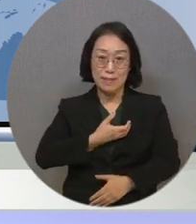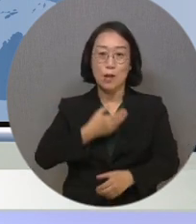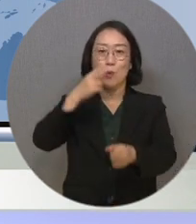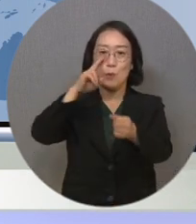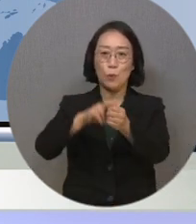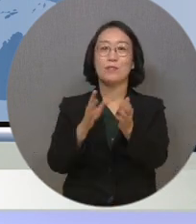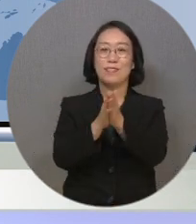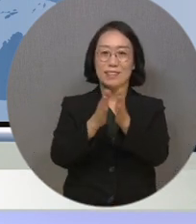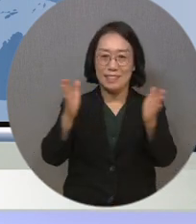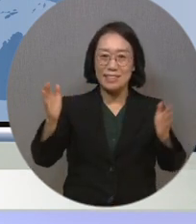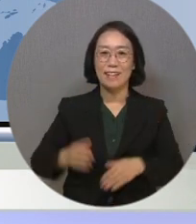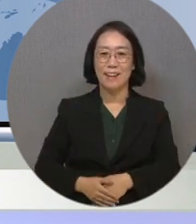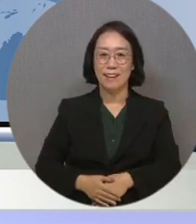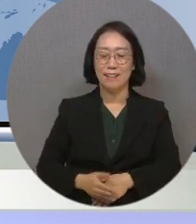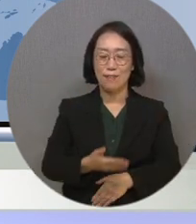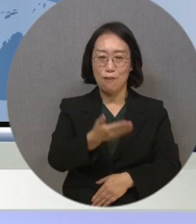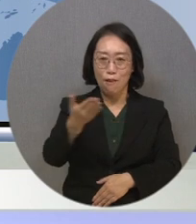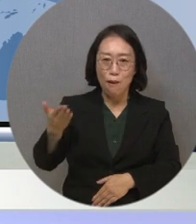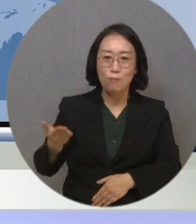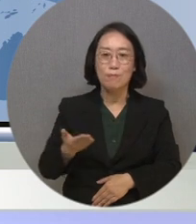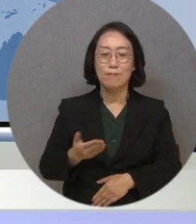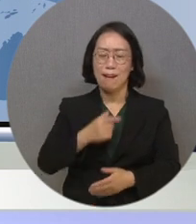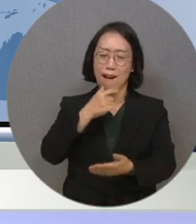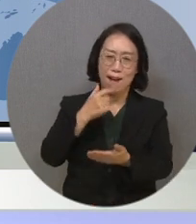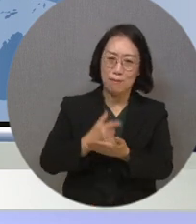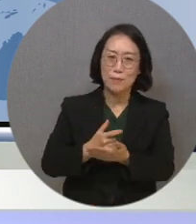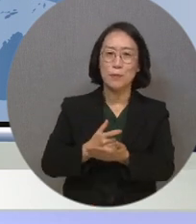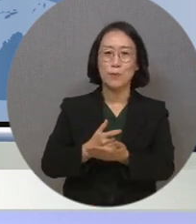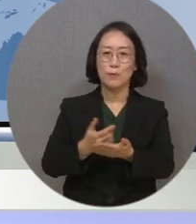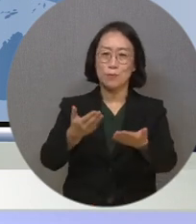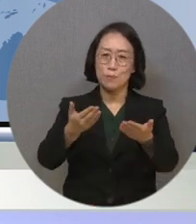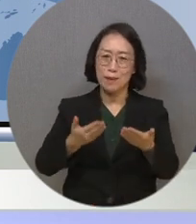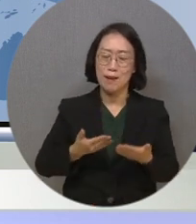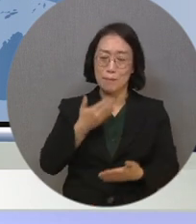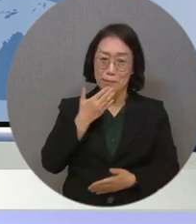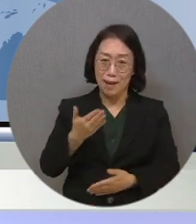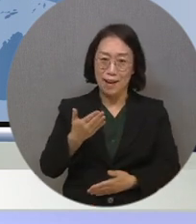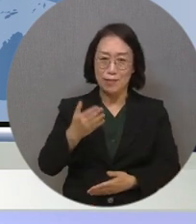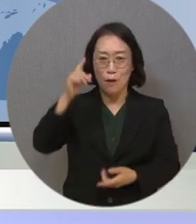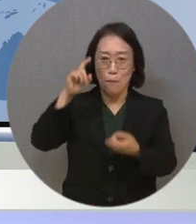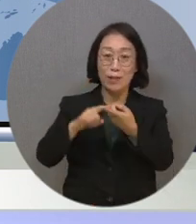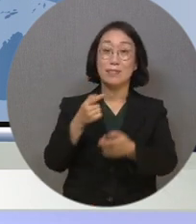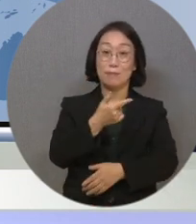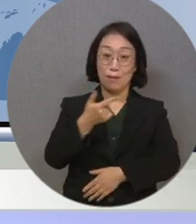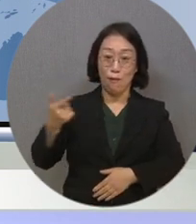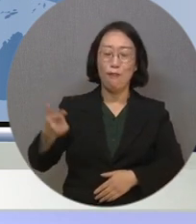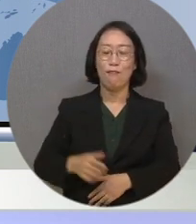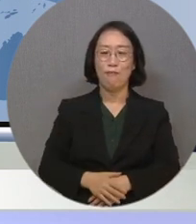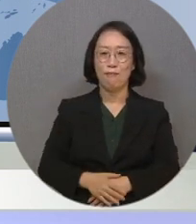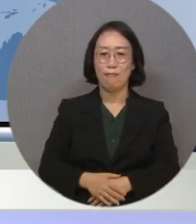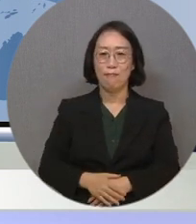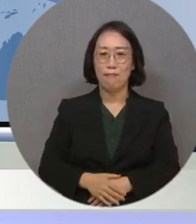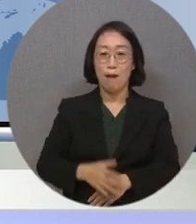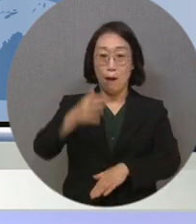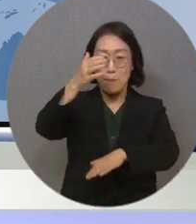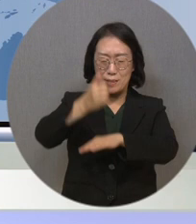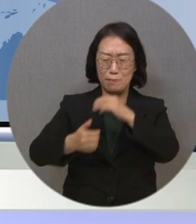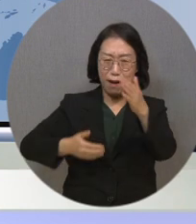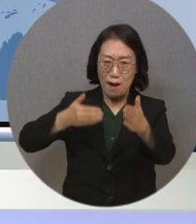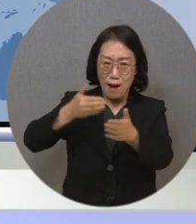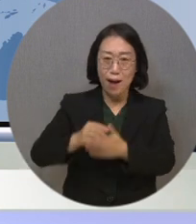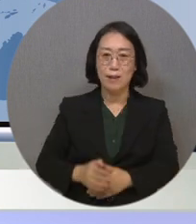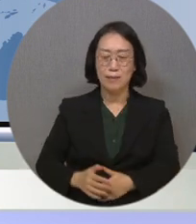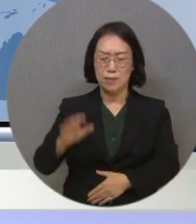나섰습니다 다시 한번 국민들에게 감동을 안겨 줄 수 있을지 관심이 집중되는데 대회 마지막까지